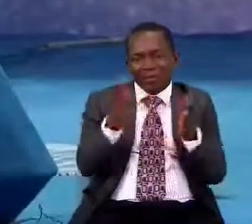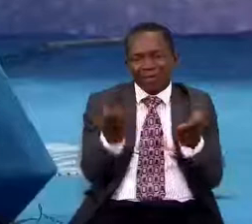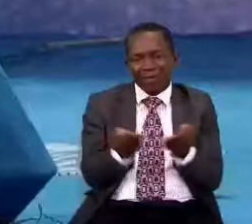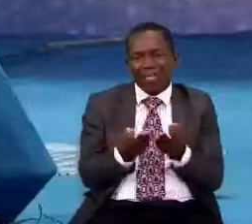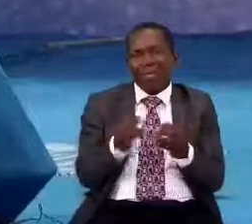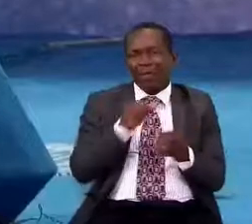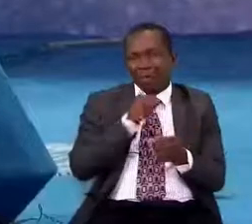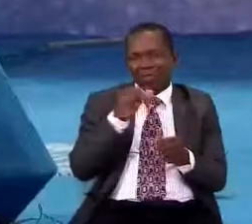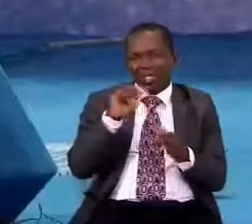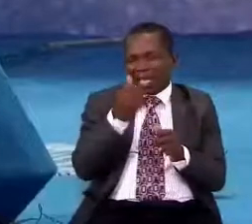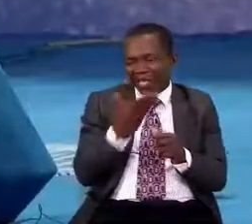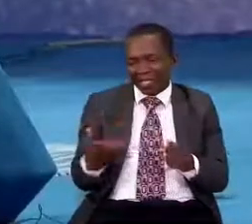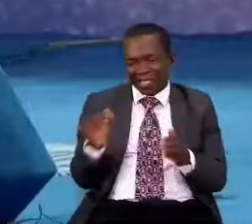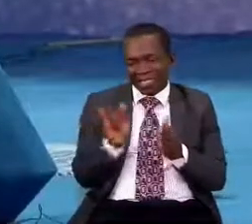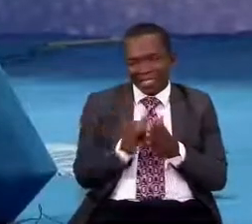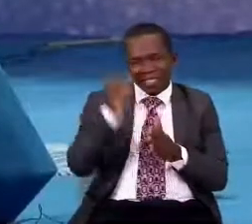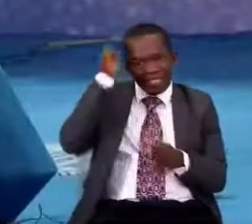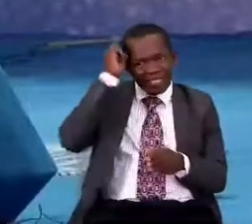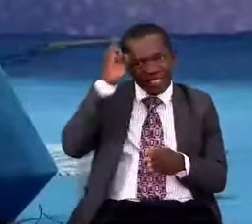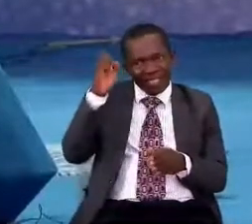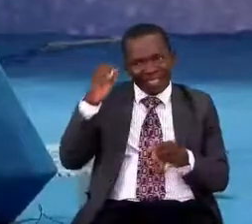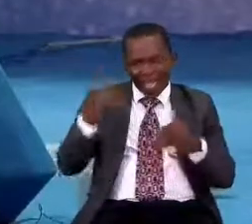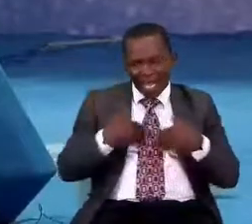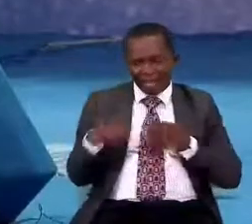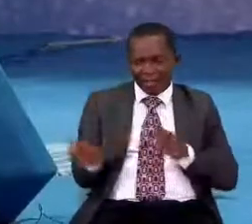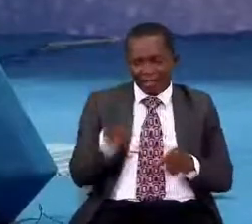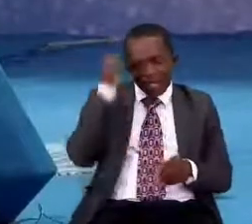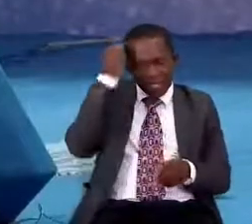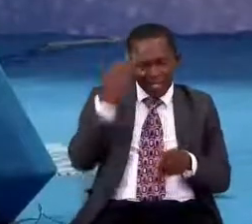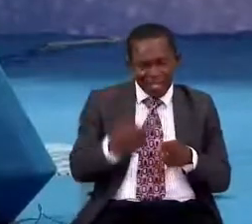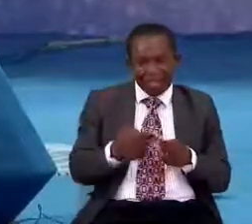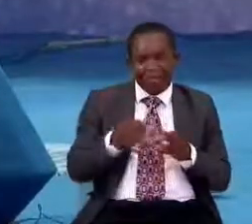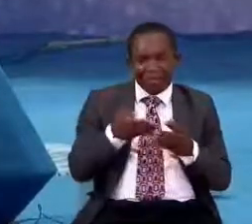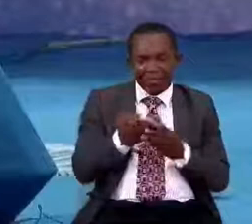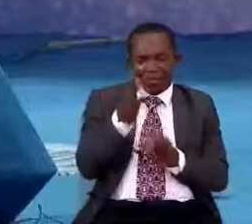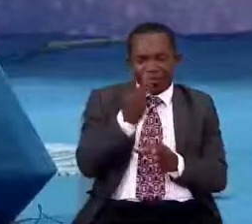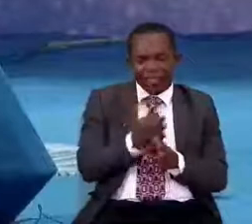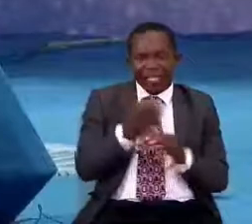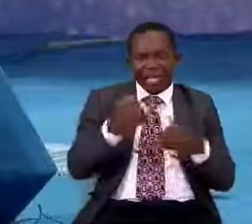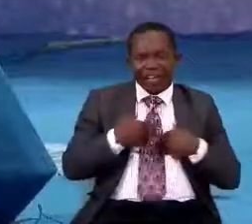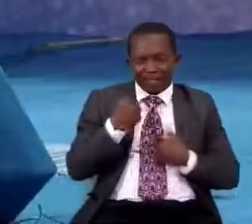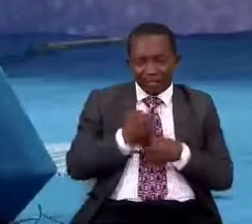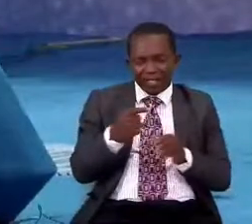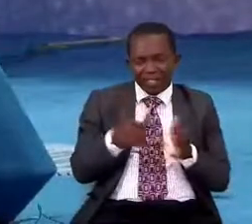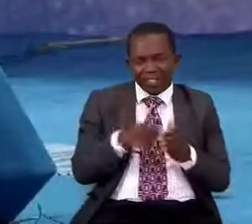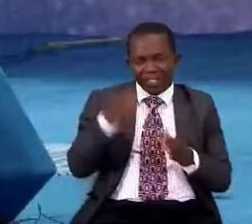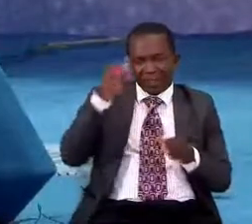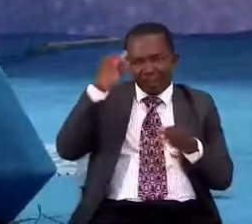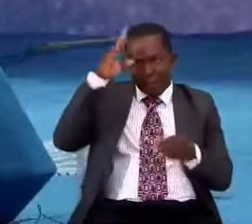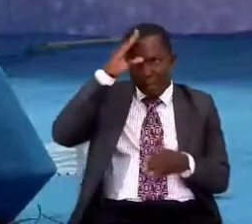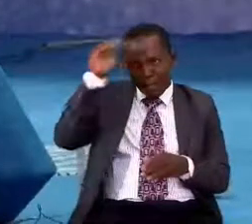en son nom que son nom a raffermi. Celui que vous voyez et